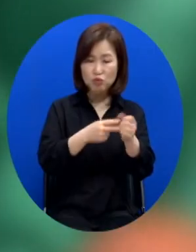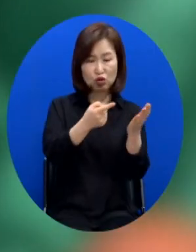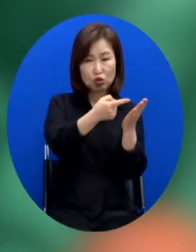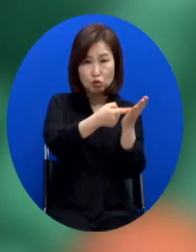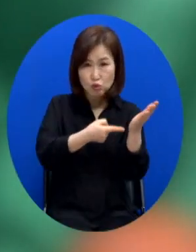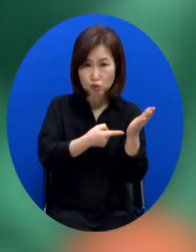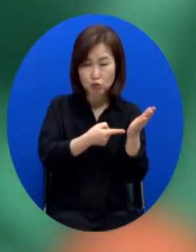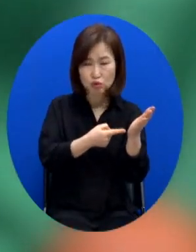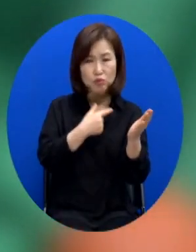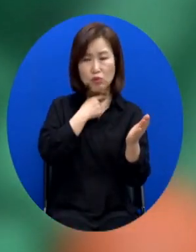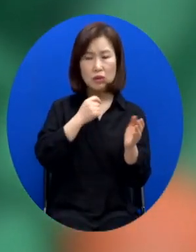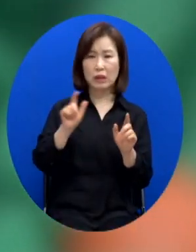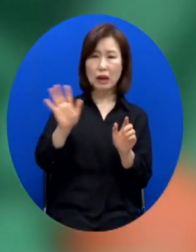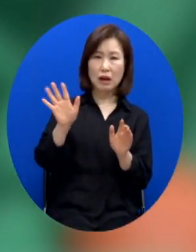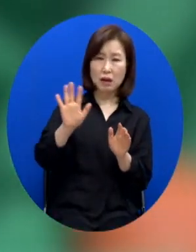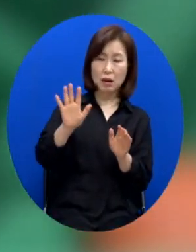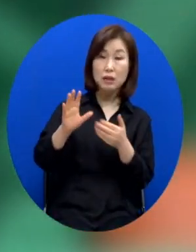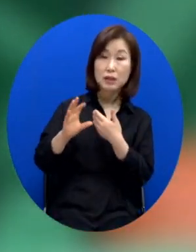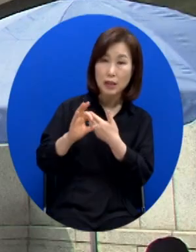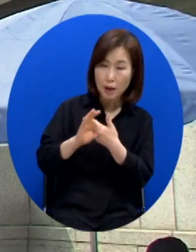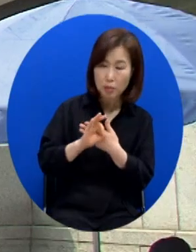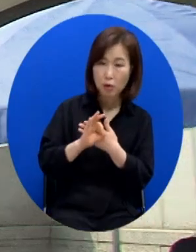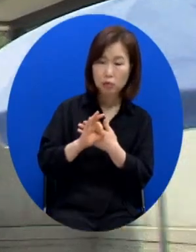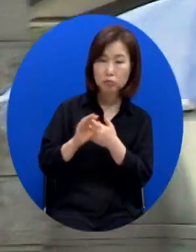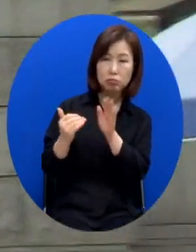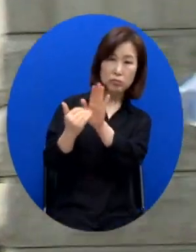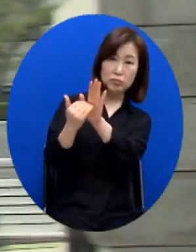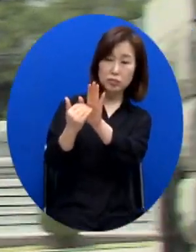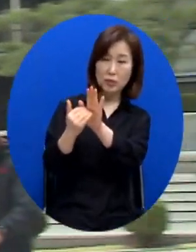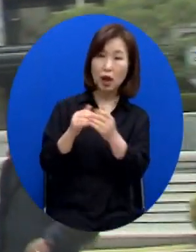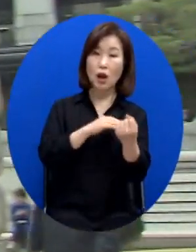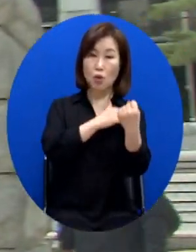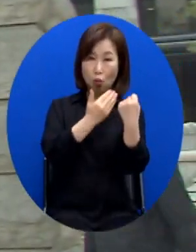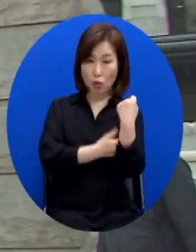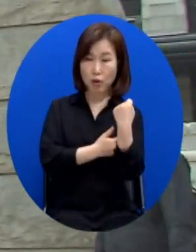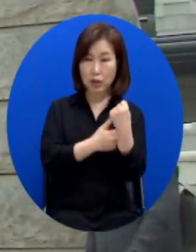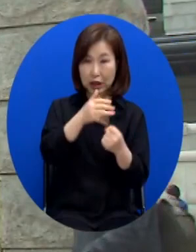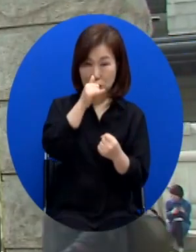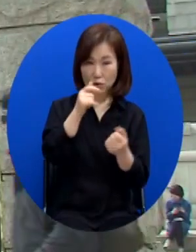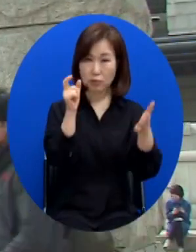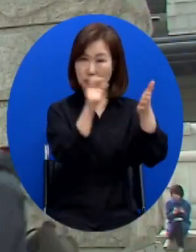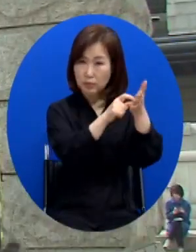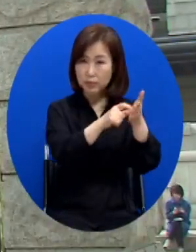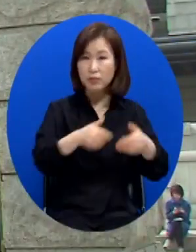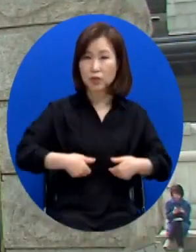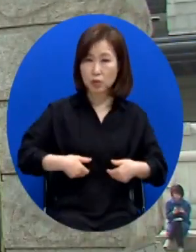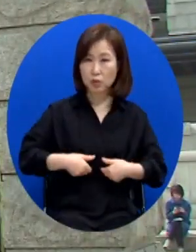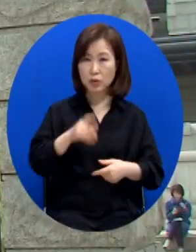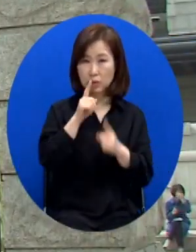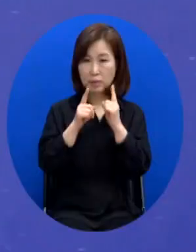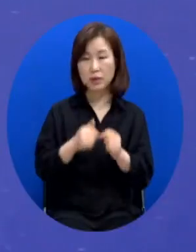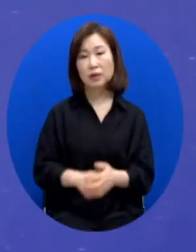중절 시술을 원치 않는다면 거부권을 갖도록 명시적으로 규정해야 한다고 강조했습니다.